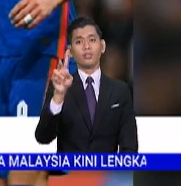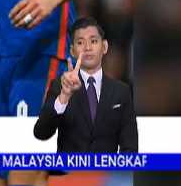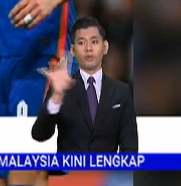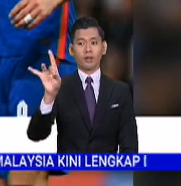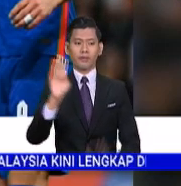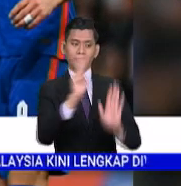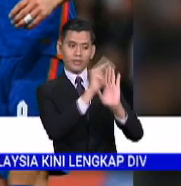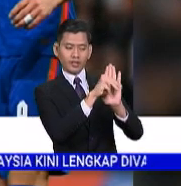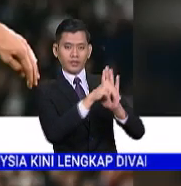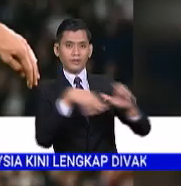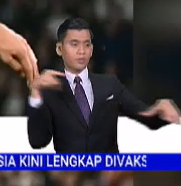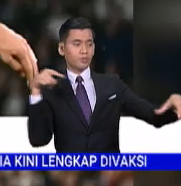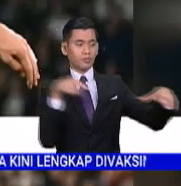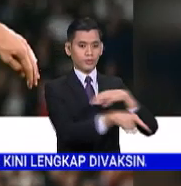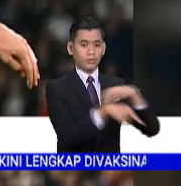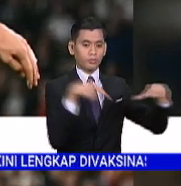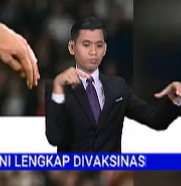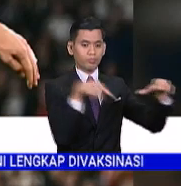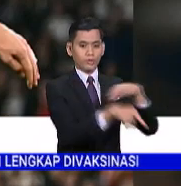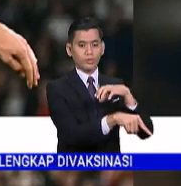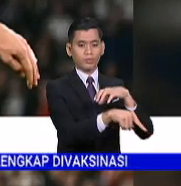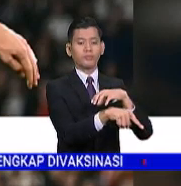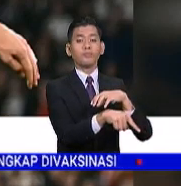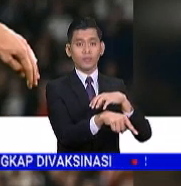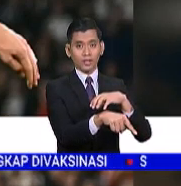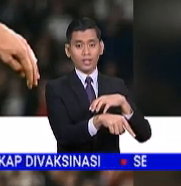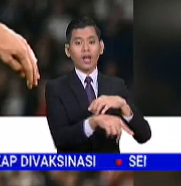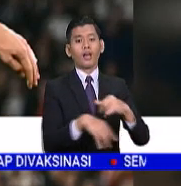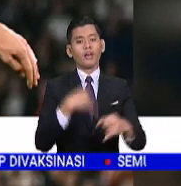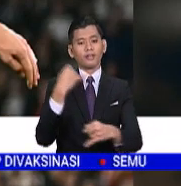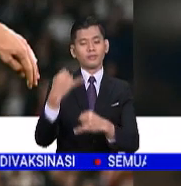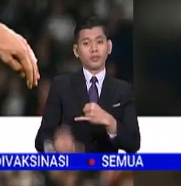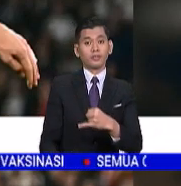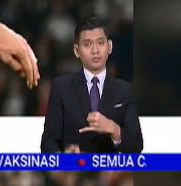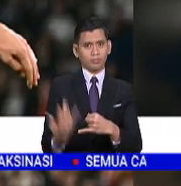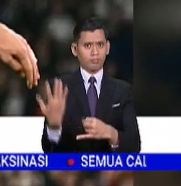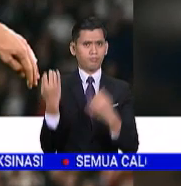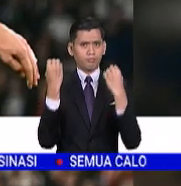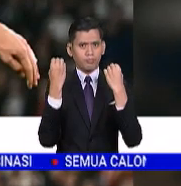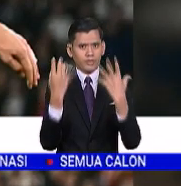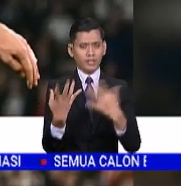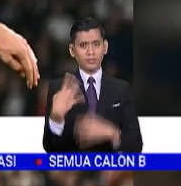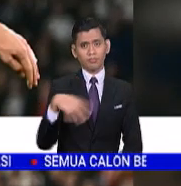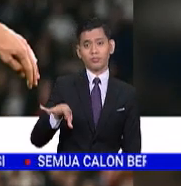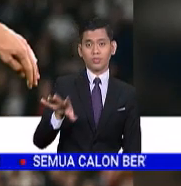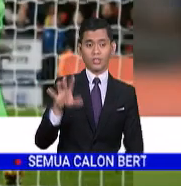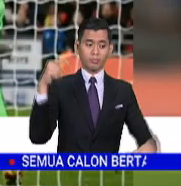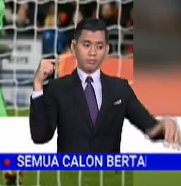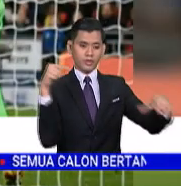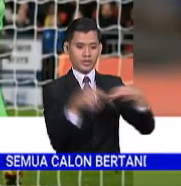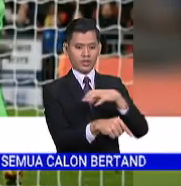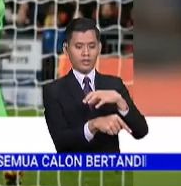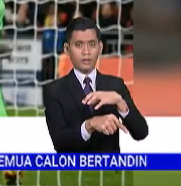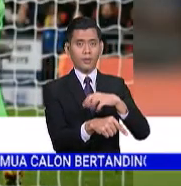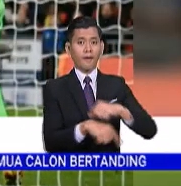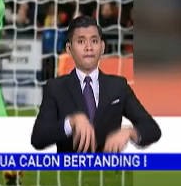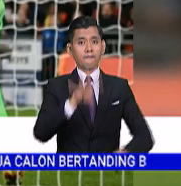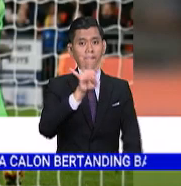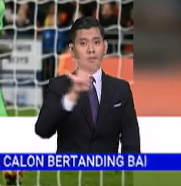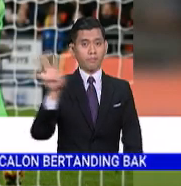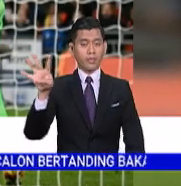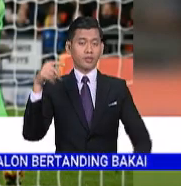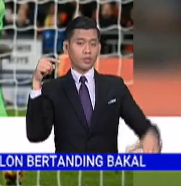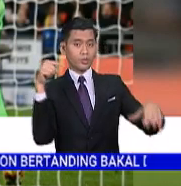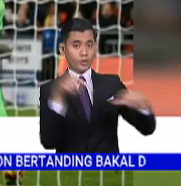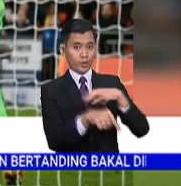ke-28. Dia kini menyamai rekod Jimmy Greaves sebagai penjaring keempat terbanyak sepanjang zaman England dengan 44